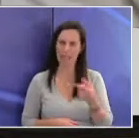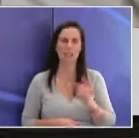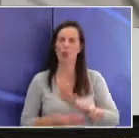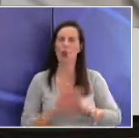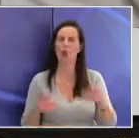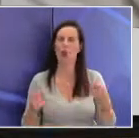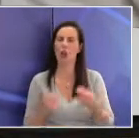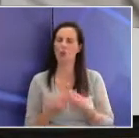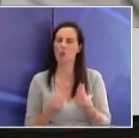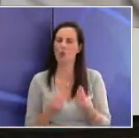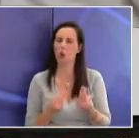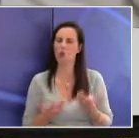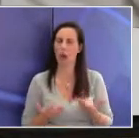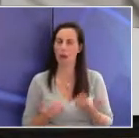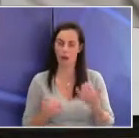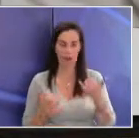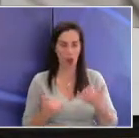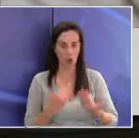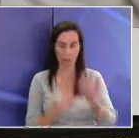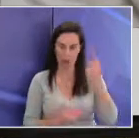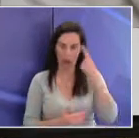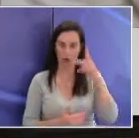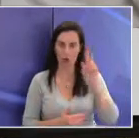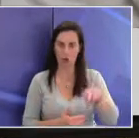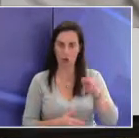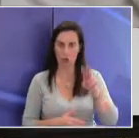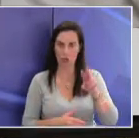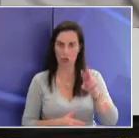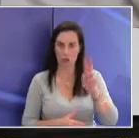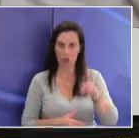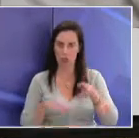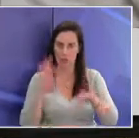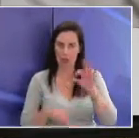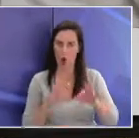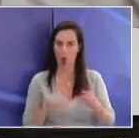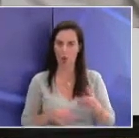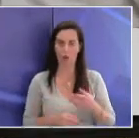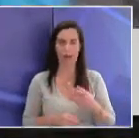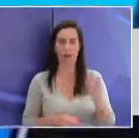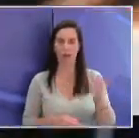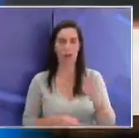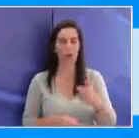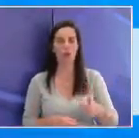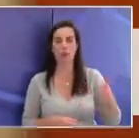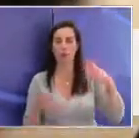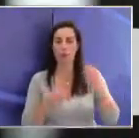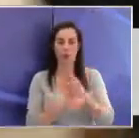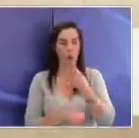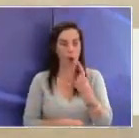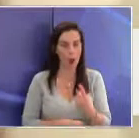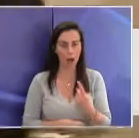תראי, זה לא רק עניין של אינטואיציה. היום, לפני שנודע על... לא, לא, פיזור הכנסת הודיע, התחייב אבי גבאי